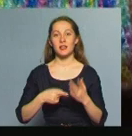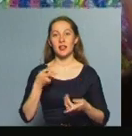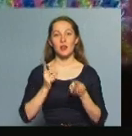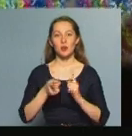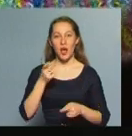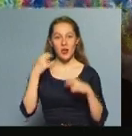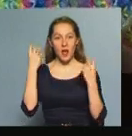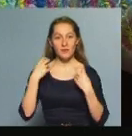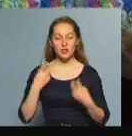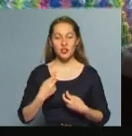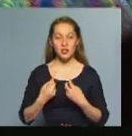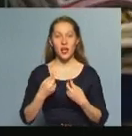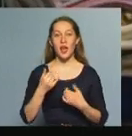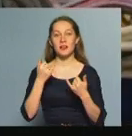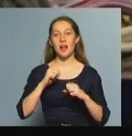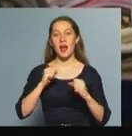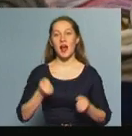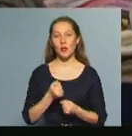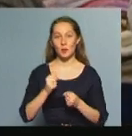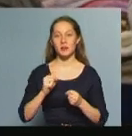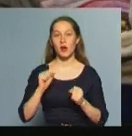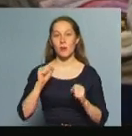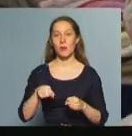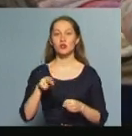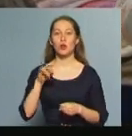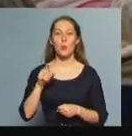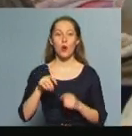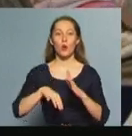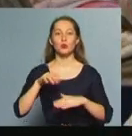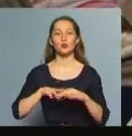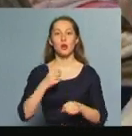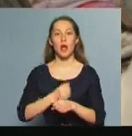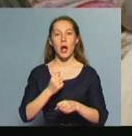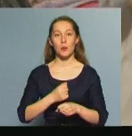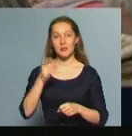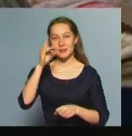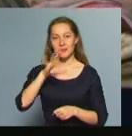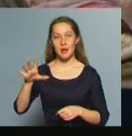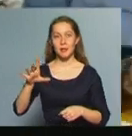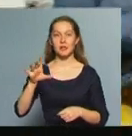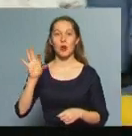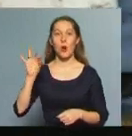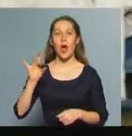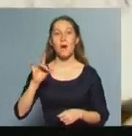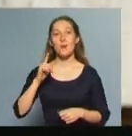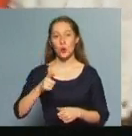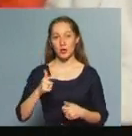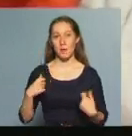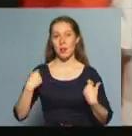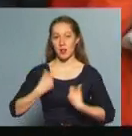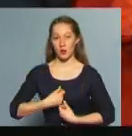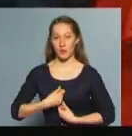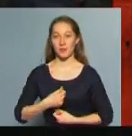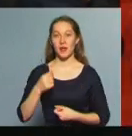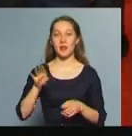овчины, подобрать для холодной зимы невесомый из козьего пуха ручной работы знаменитый оренбургский платок. Верхнюю одежду